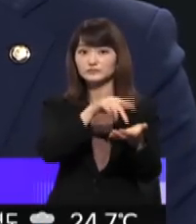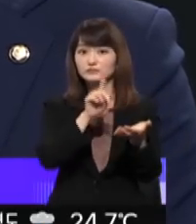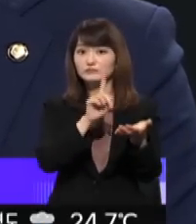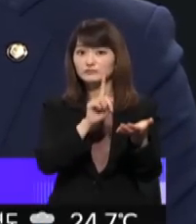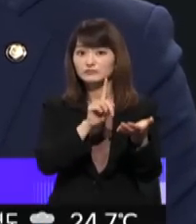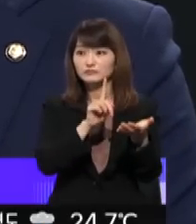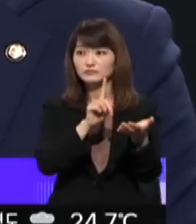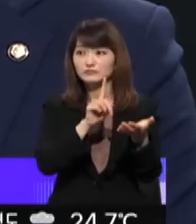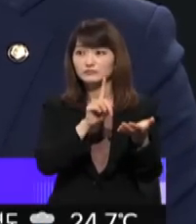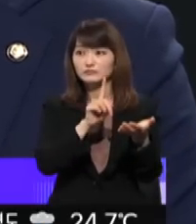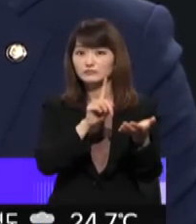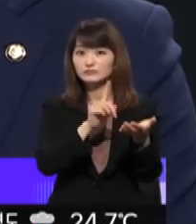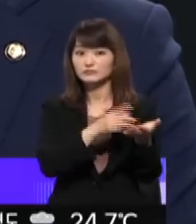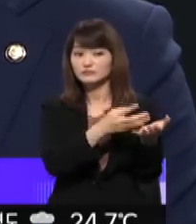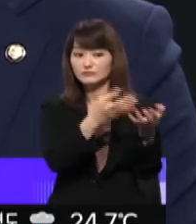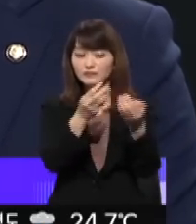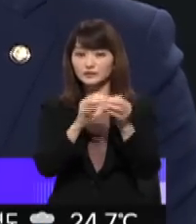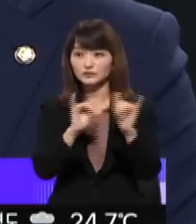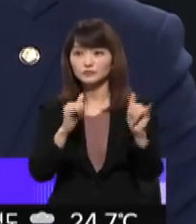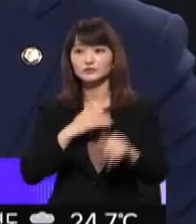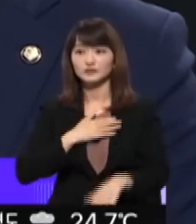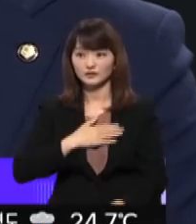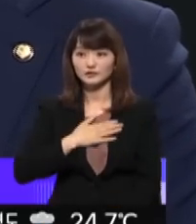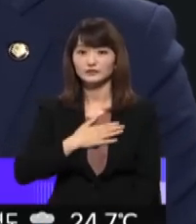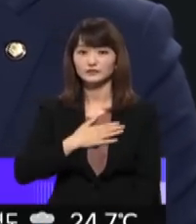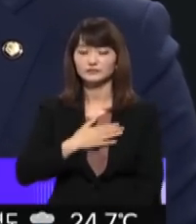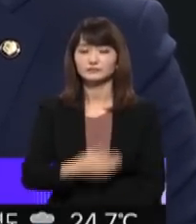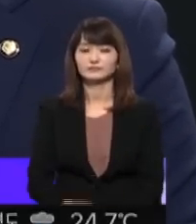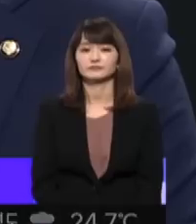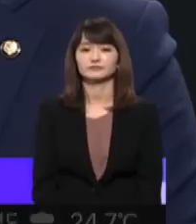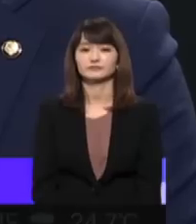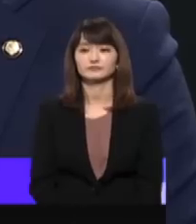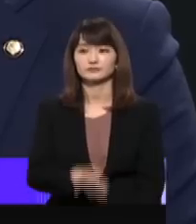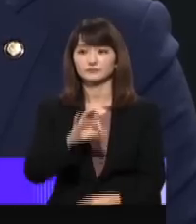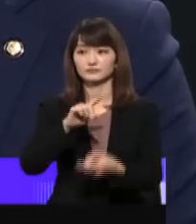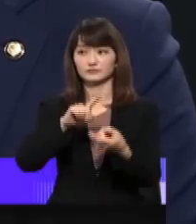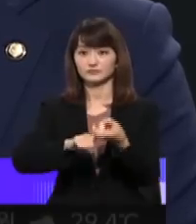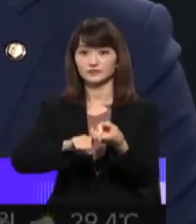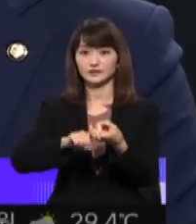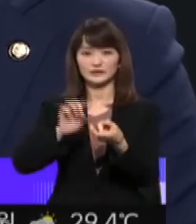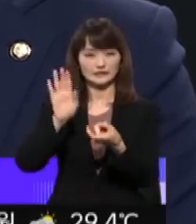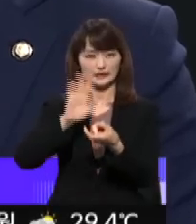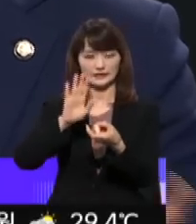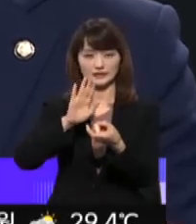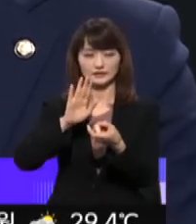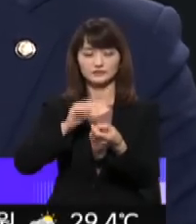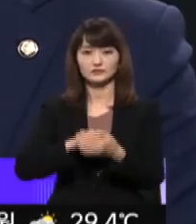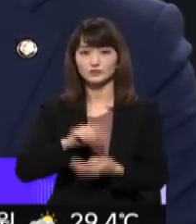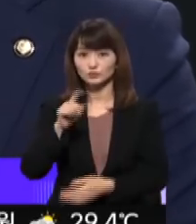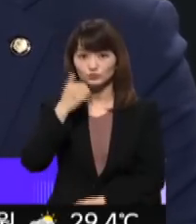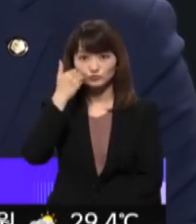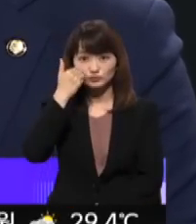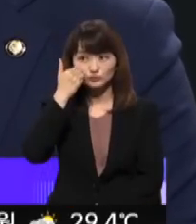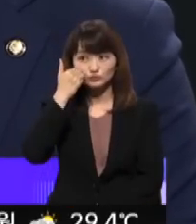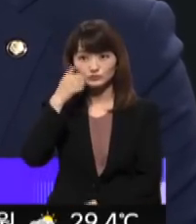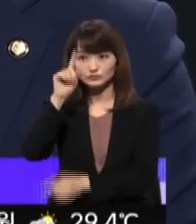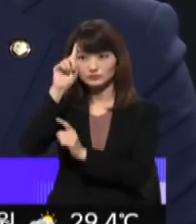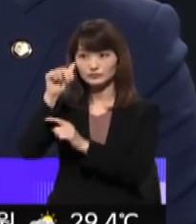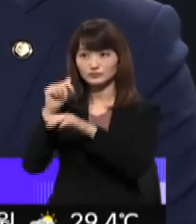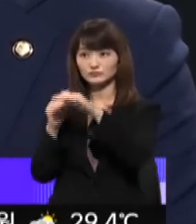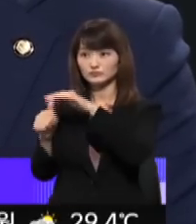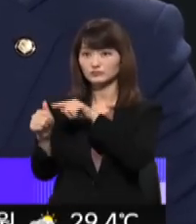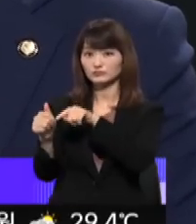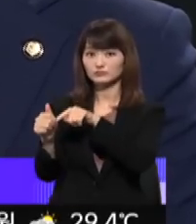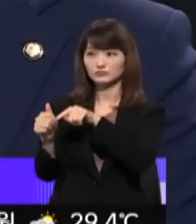것인지를 사실 많은 국민들이 알았다고 저는 보고 있어요 그렇기 때문에 윤회관이 아니더라도 그 어떤 누구도 인수적